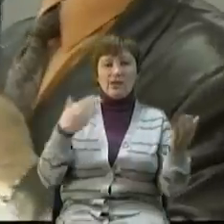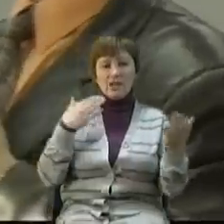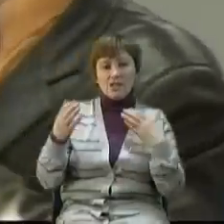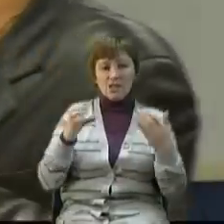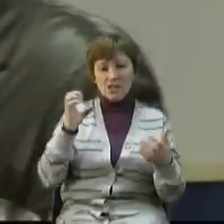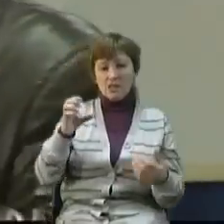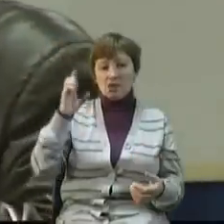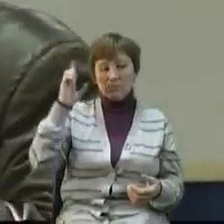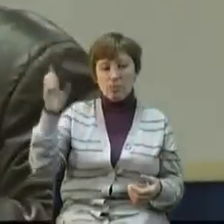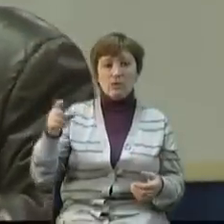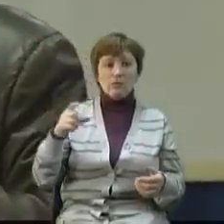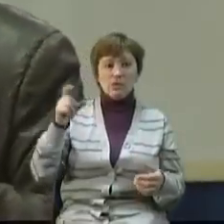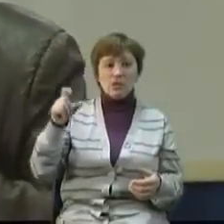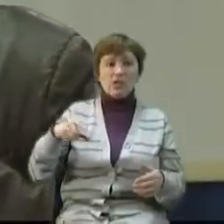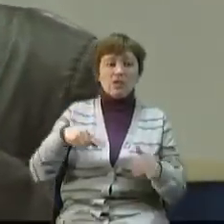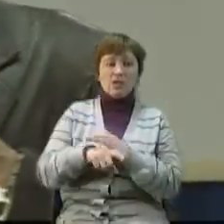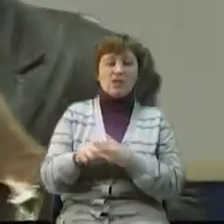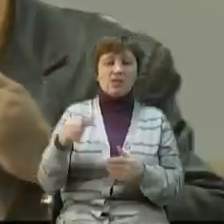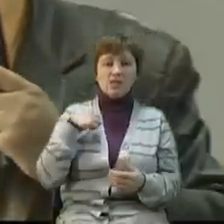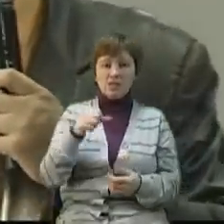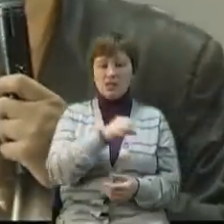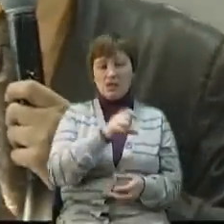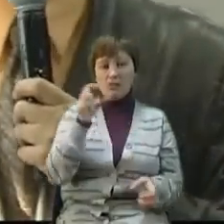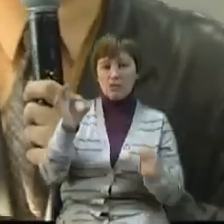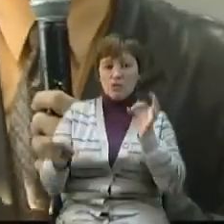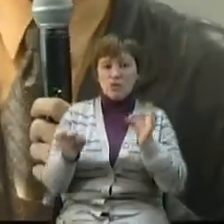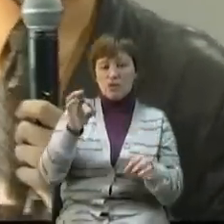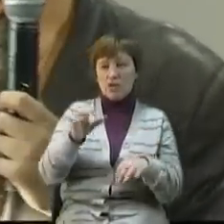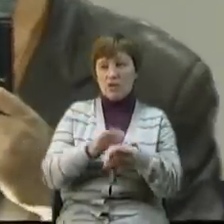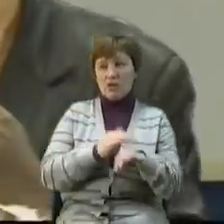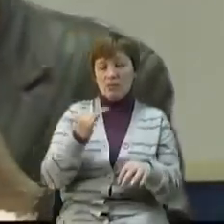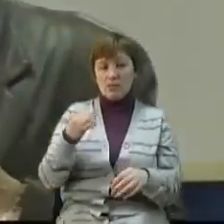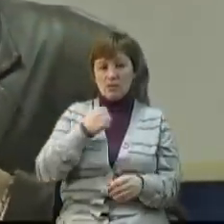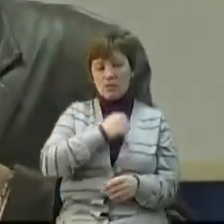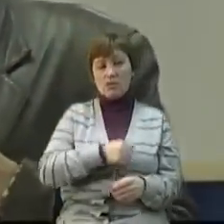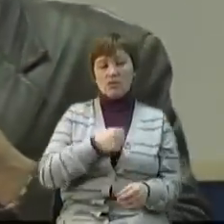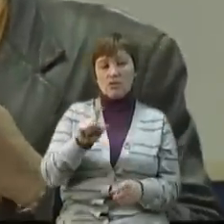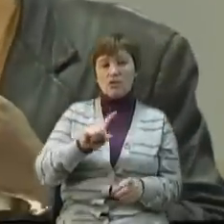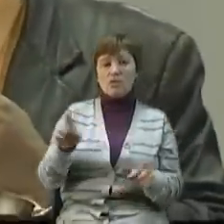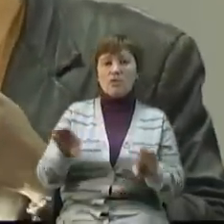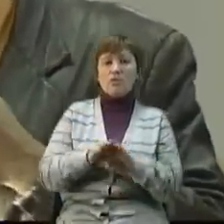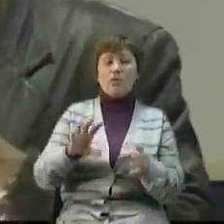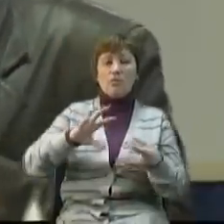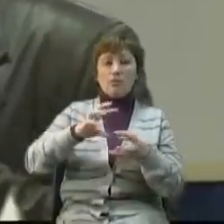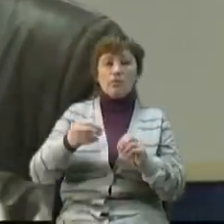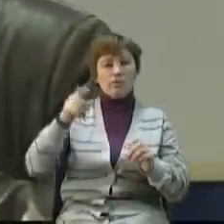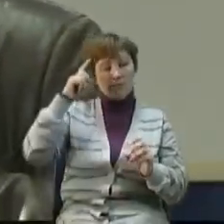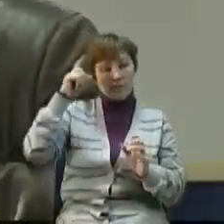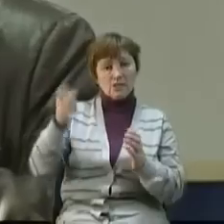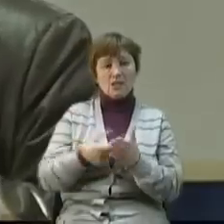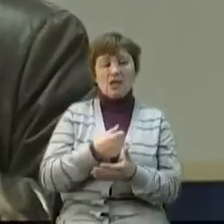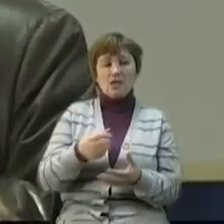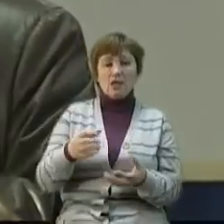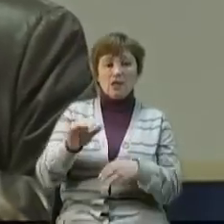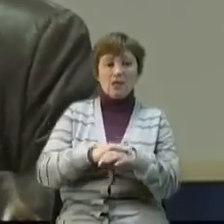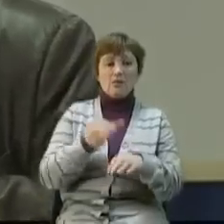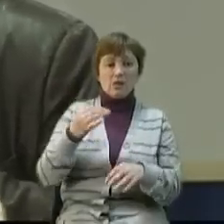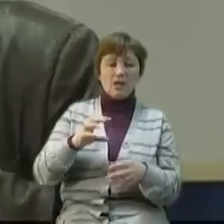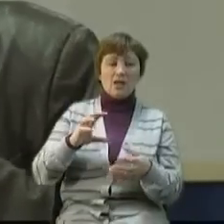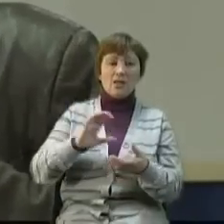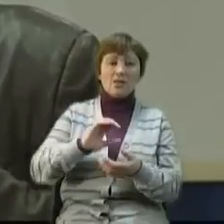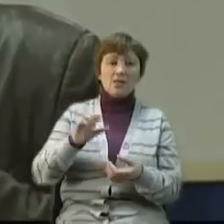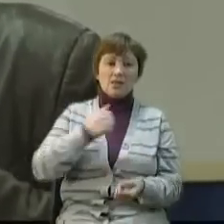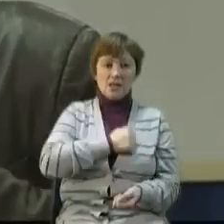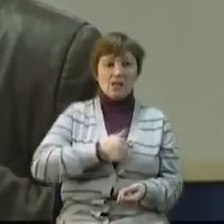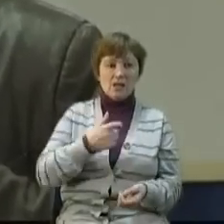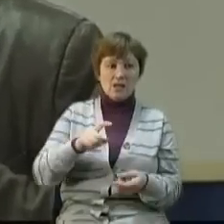начал сам судить добро и зло. Знаете, что такое плод познания добра и зла? Это результат познания добра и зла. Есть